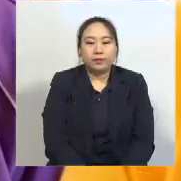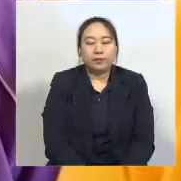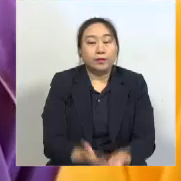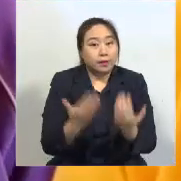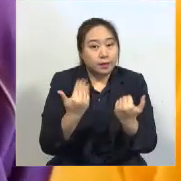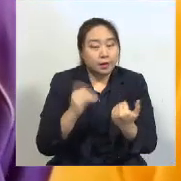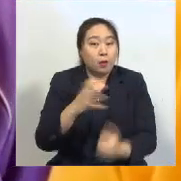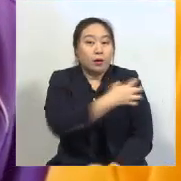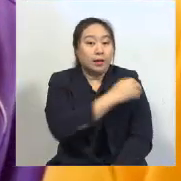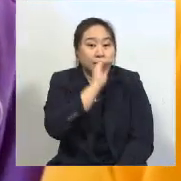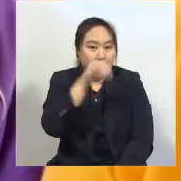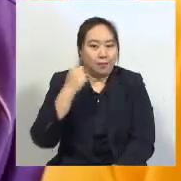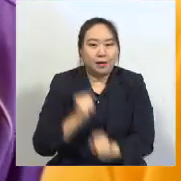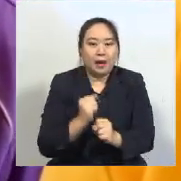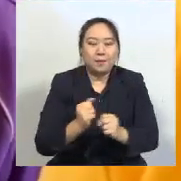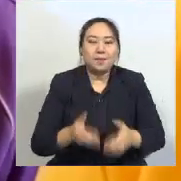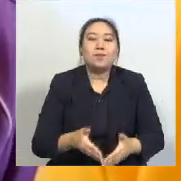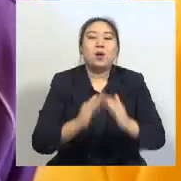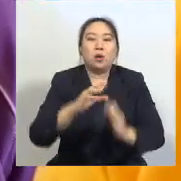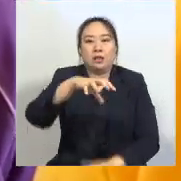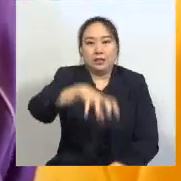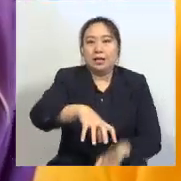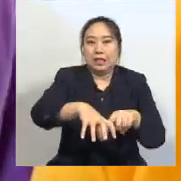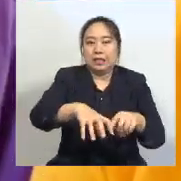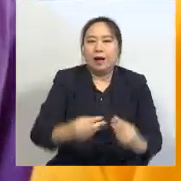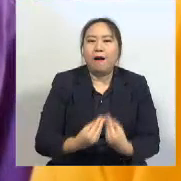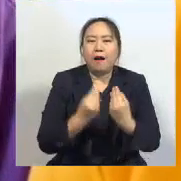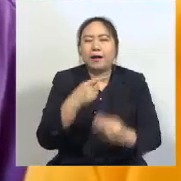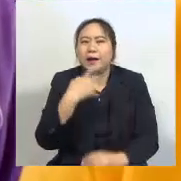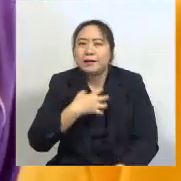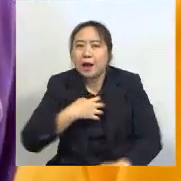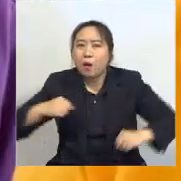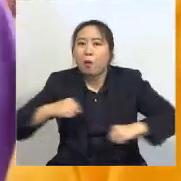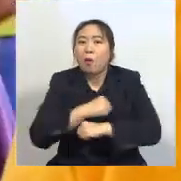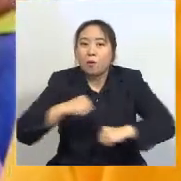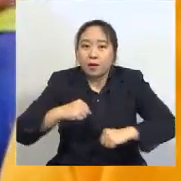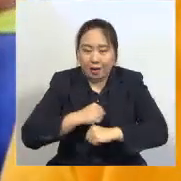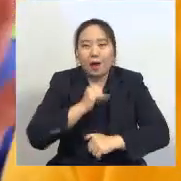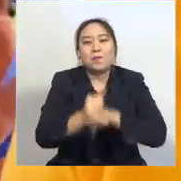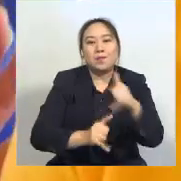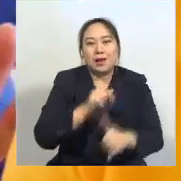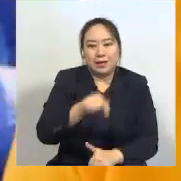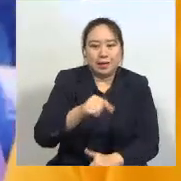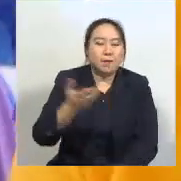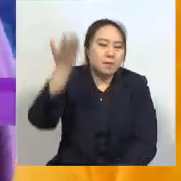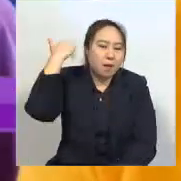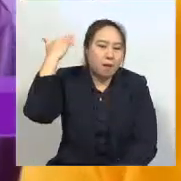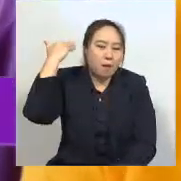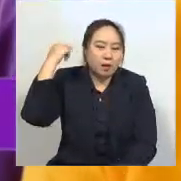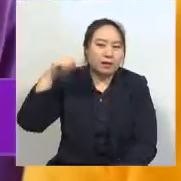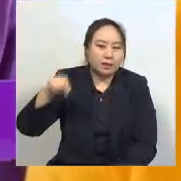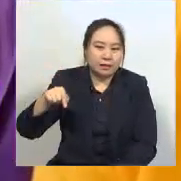ลังจากเทศบาลมาก่อตั้งก็มีพื้นที่สำหรับชาวบ้านที่อยากจะออกกำลังกายนะครับเพราะสมัยก่อนเนี่ยคือคนทะเลเข้ามา